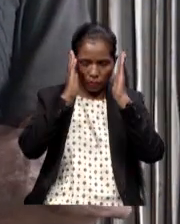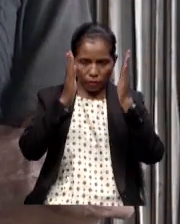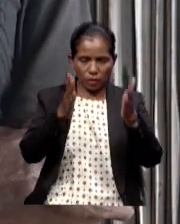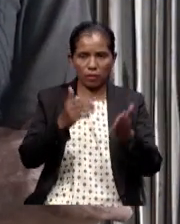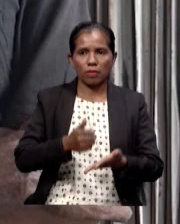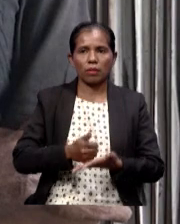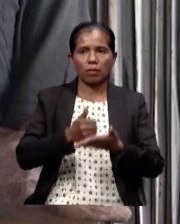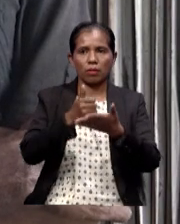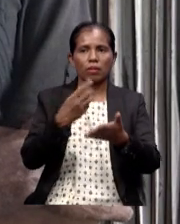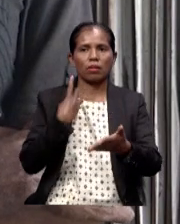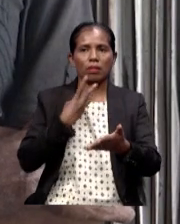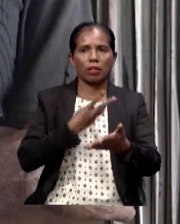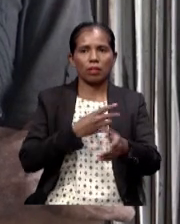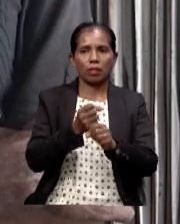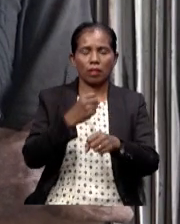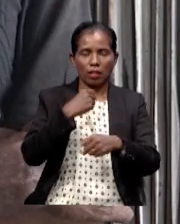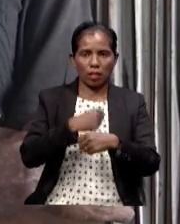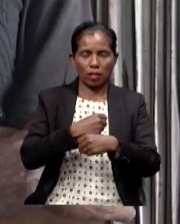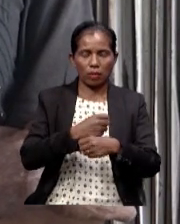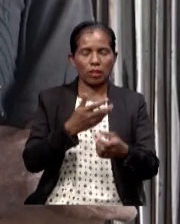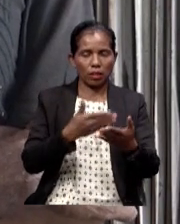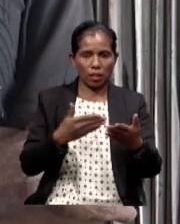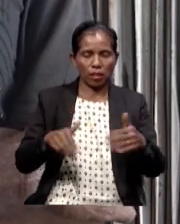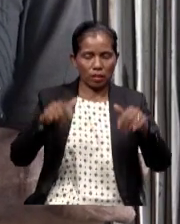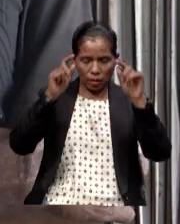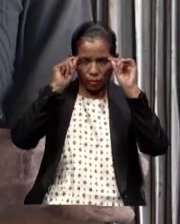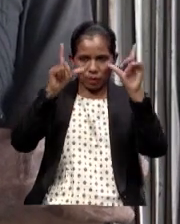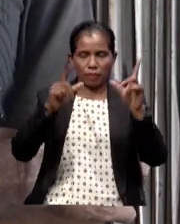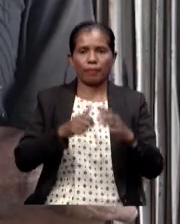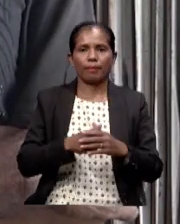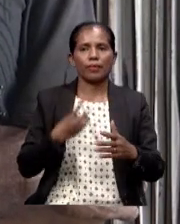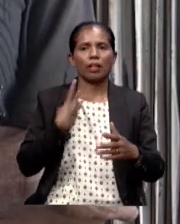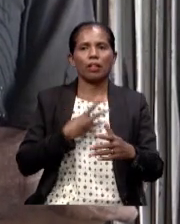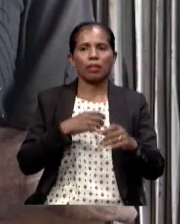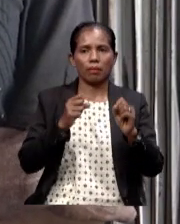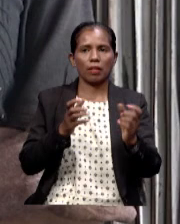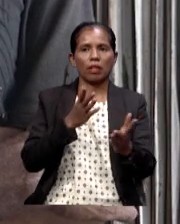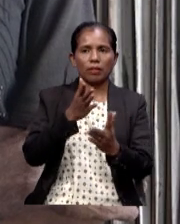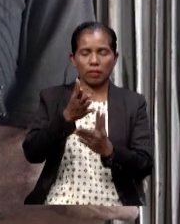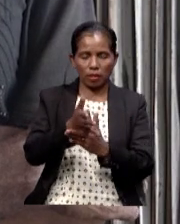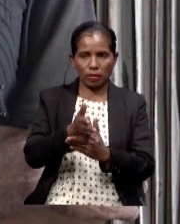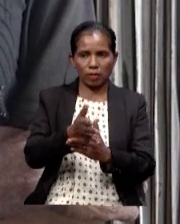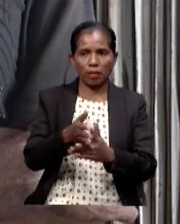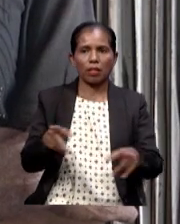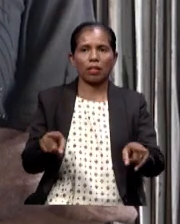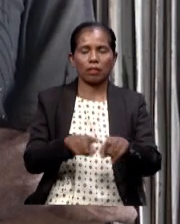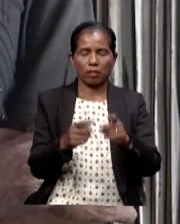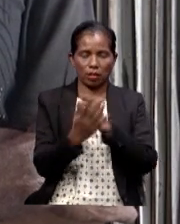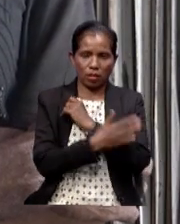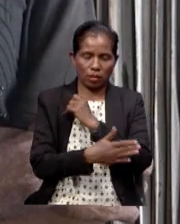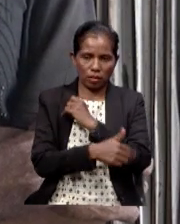nebe mak agora dadaun produs produtu lokal para bele ita mos bele asesu hanesan mos ba nasaun